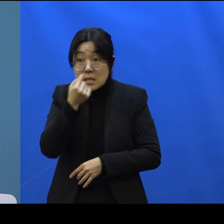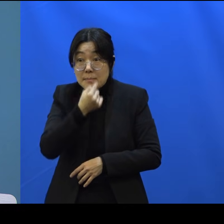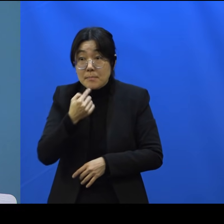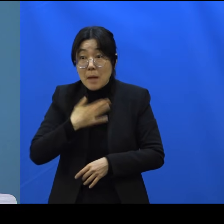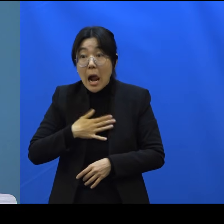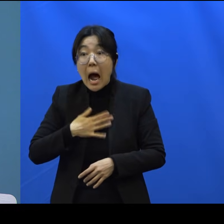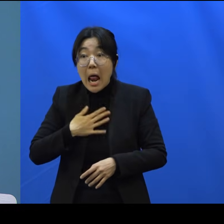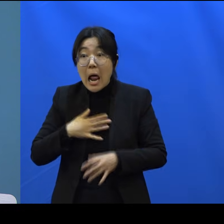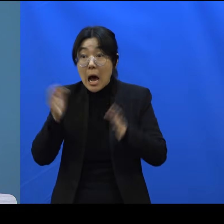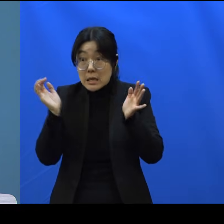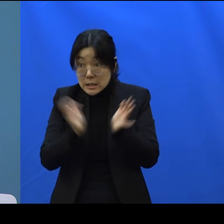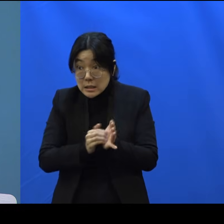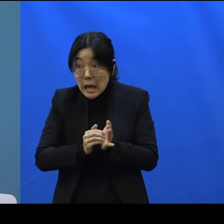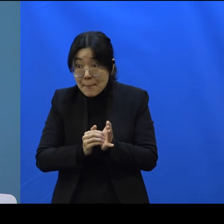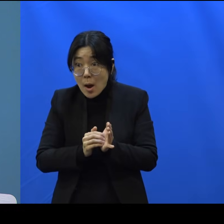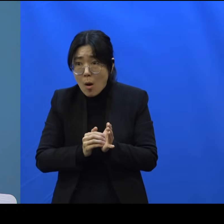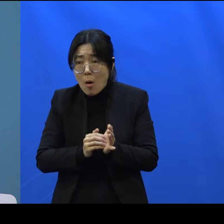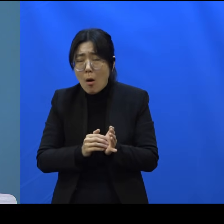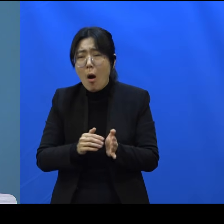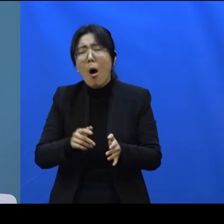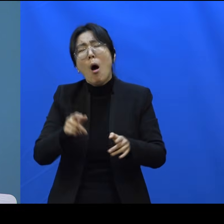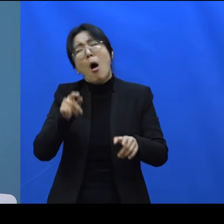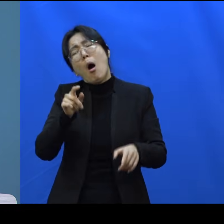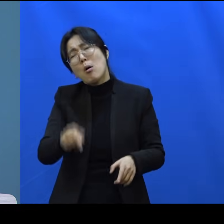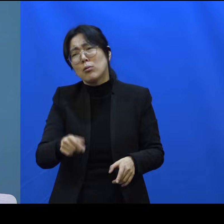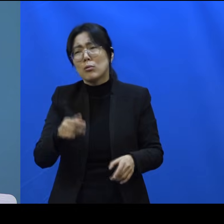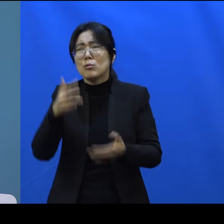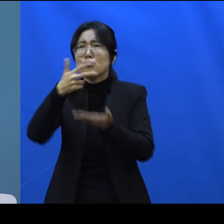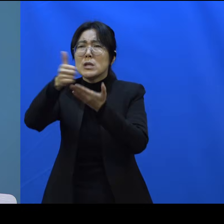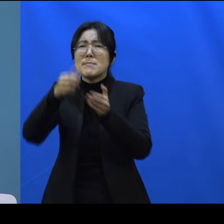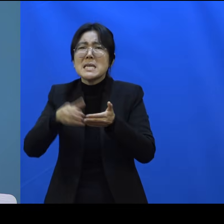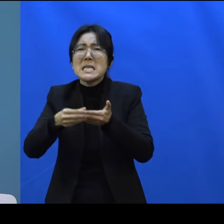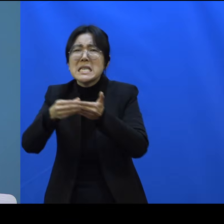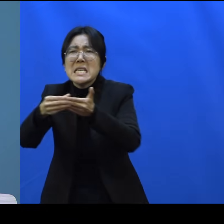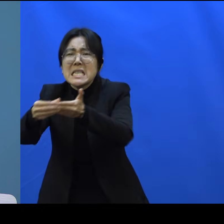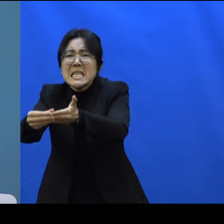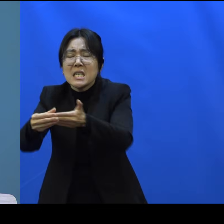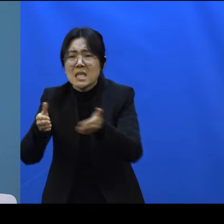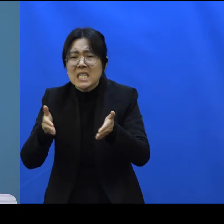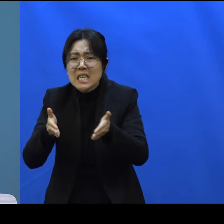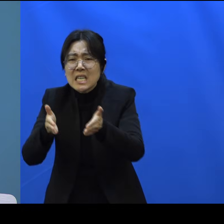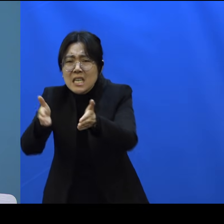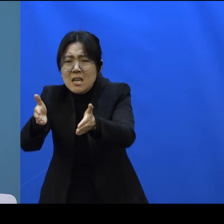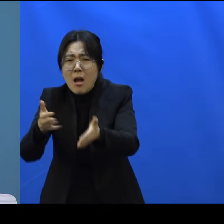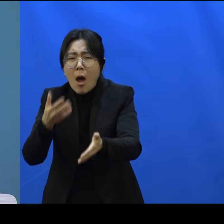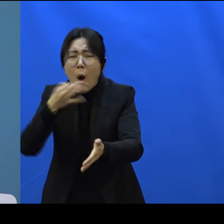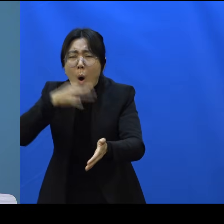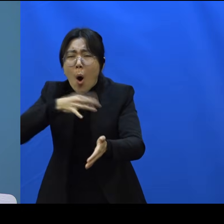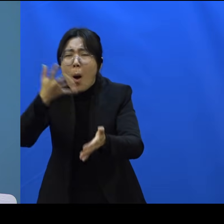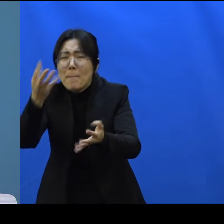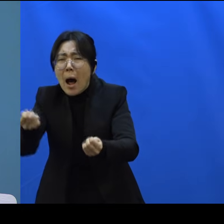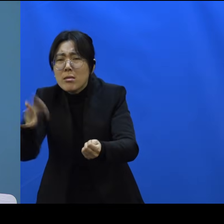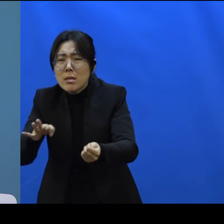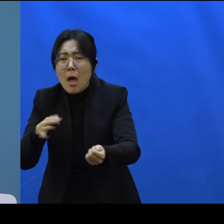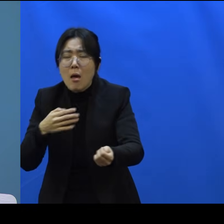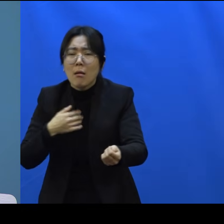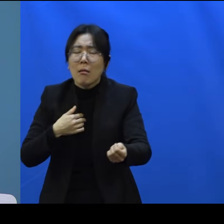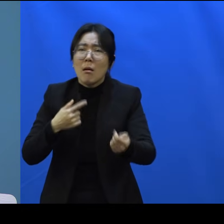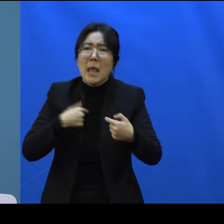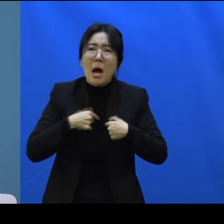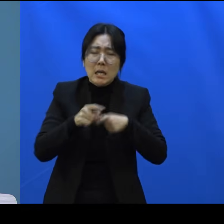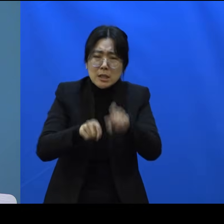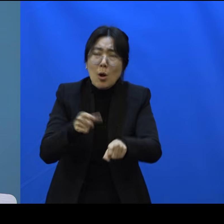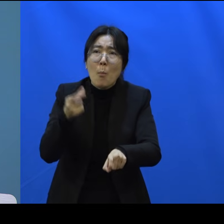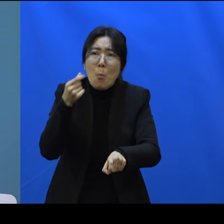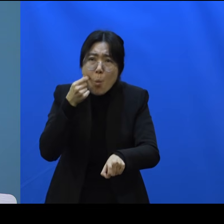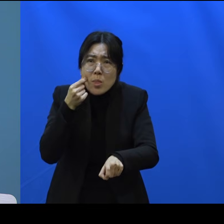방출하게 되는 거죠. 그래서 우리의 삶의 태도만 이렇게 바꾸어도 이 말씀의 원리가 우리에게 주는 축복이